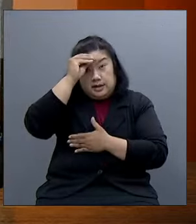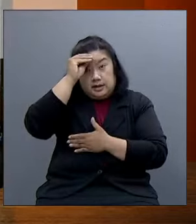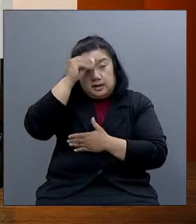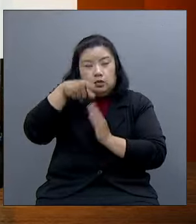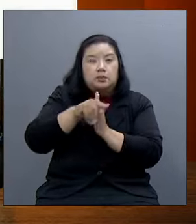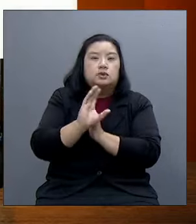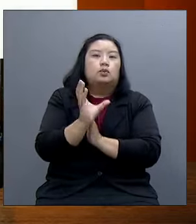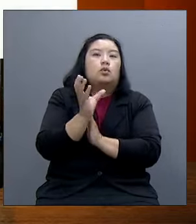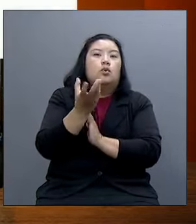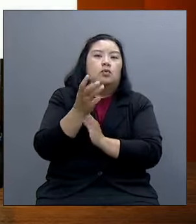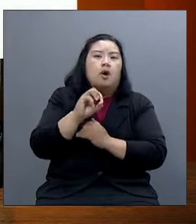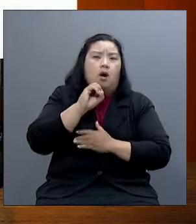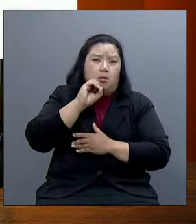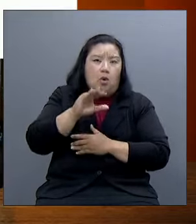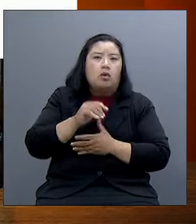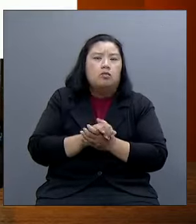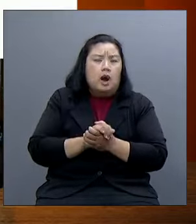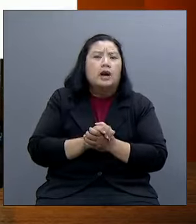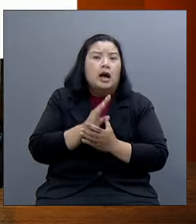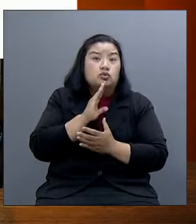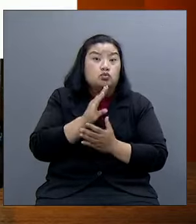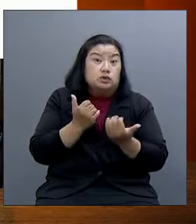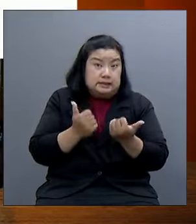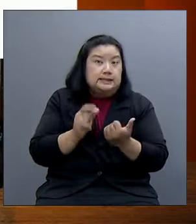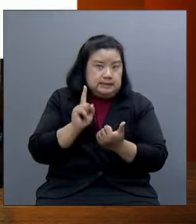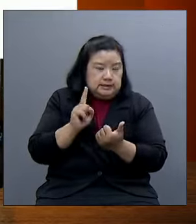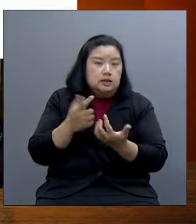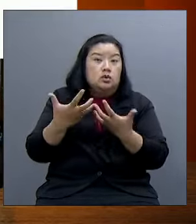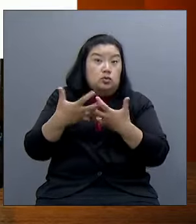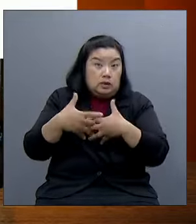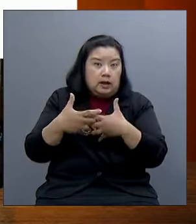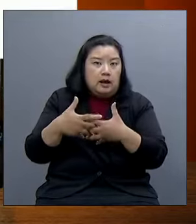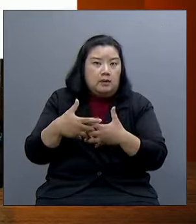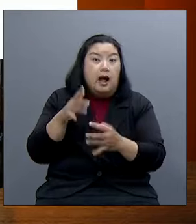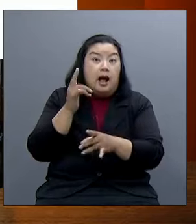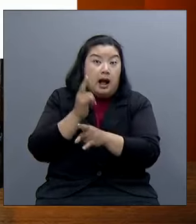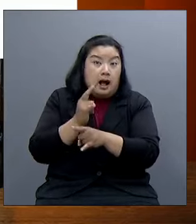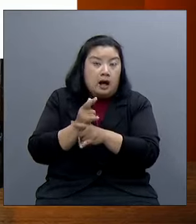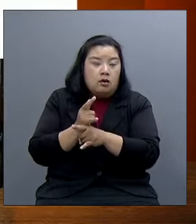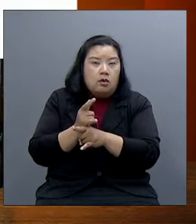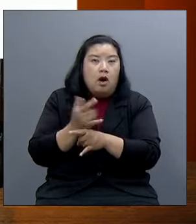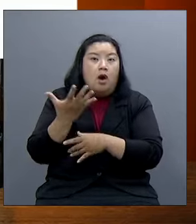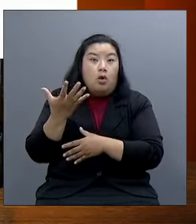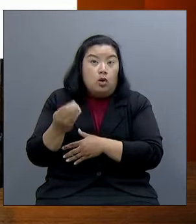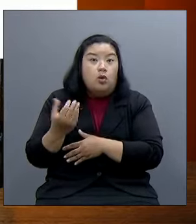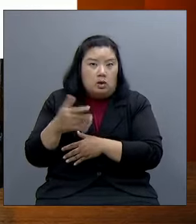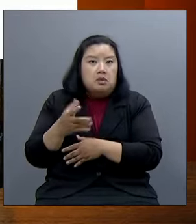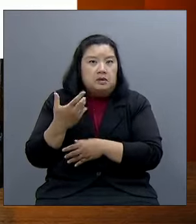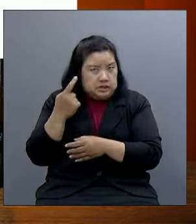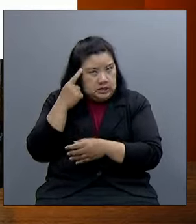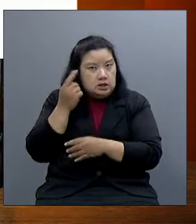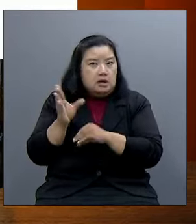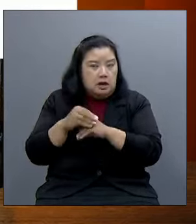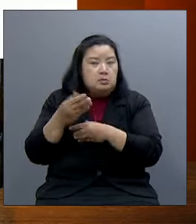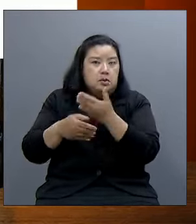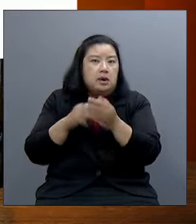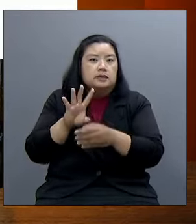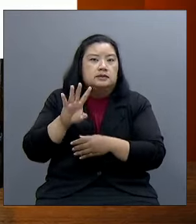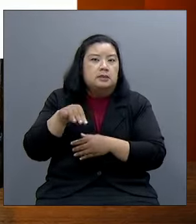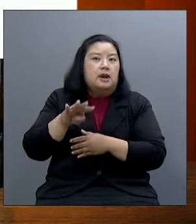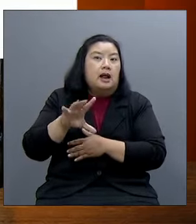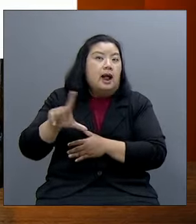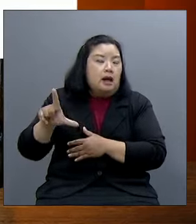าดกันว่าหากมีการลดมาตรการทางการผลิตลงนะคะผลตอบแทนจะเพิ่มขึ้นประมาณ 45,000 ล้านบาทส่วนต้นทุนทางสังคมจ